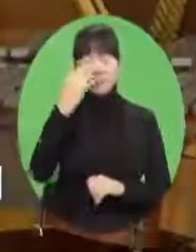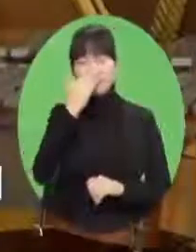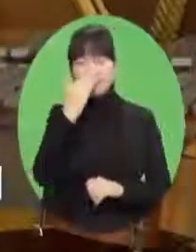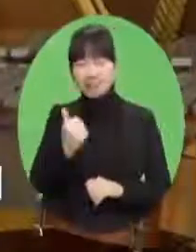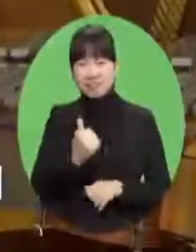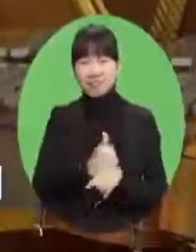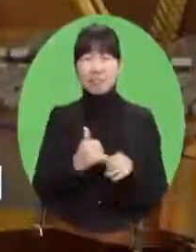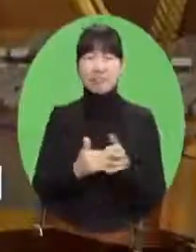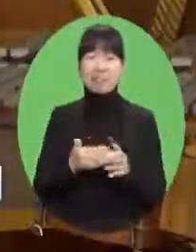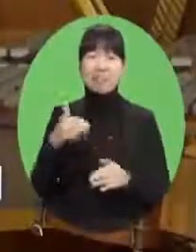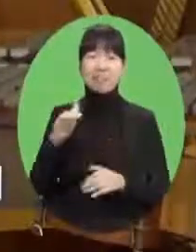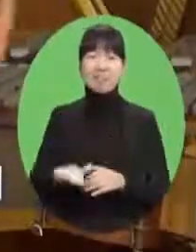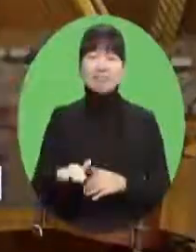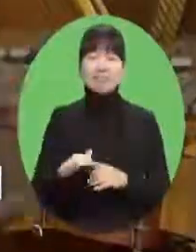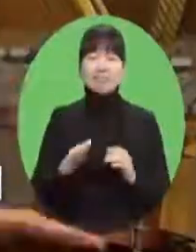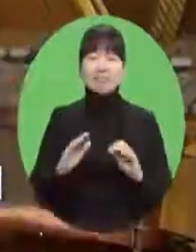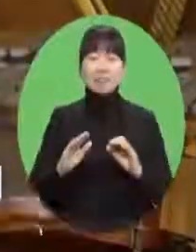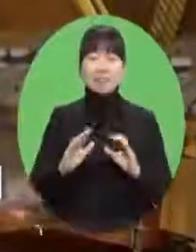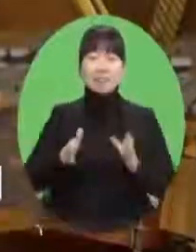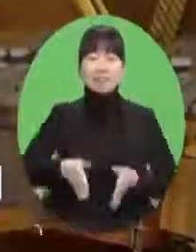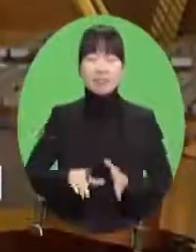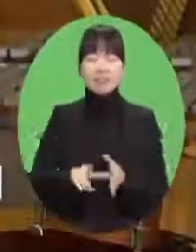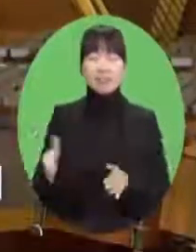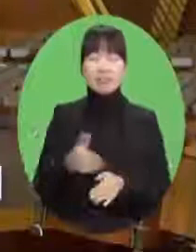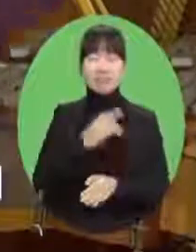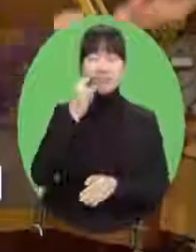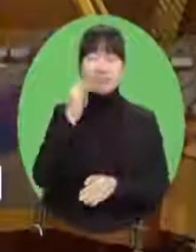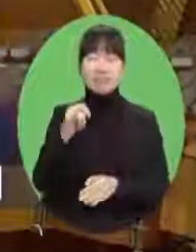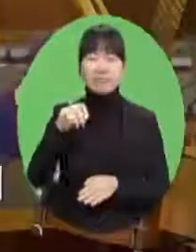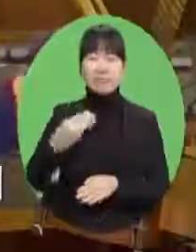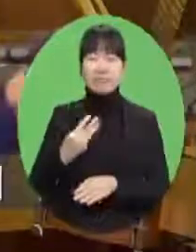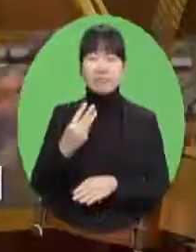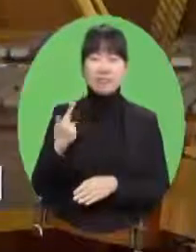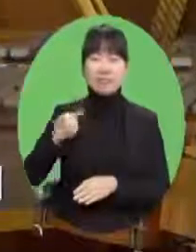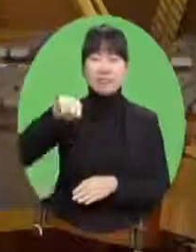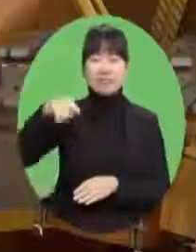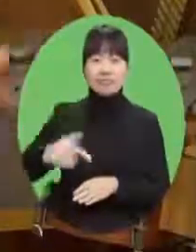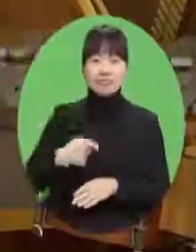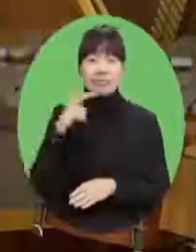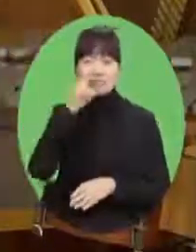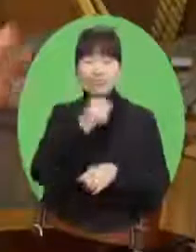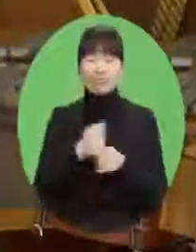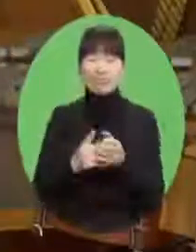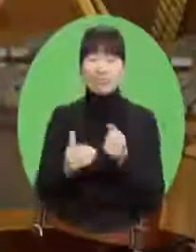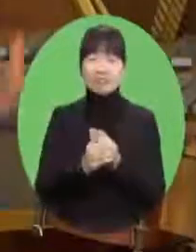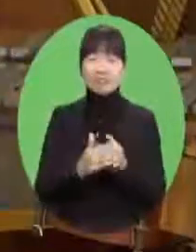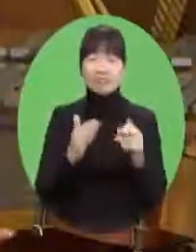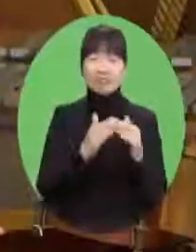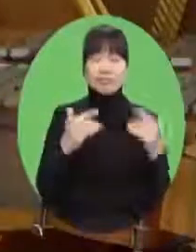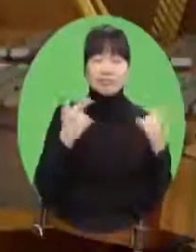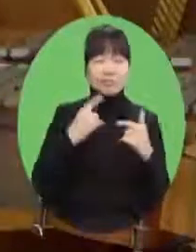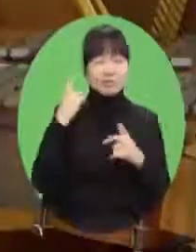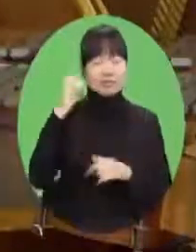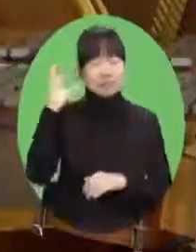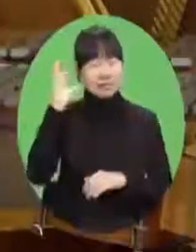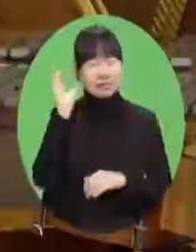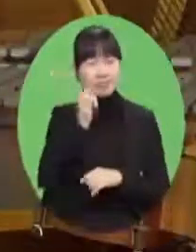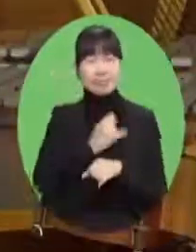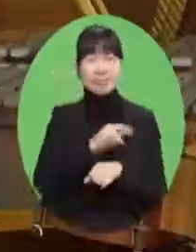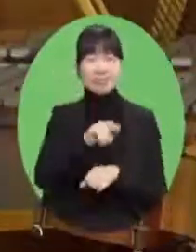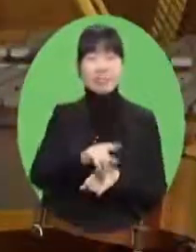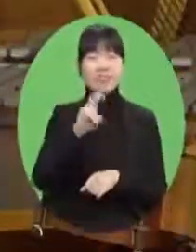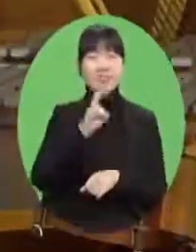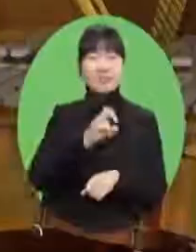졸리죠. 그런데 아이가 태어나면서부터 엄마가 클래식 음악을 좋아해서 늘 집에서 음악을 들었던 아이는 그